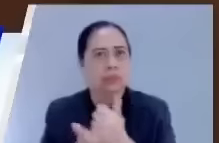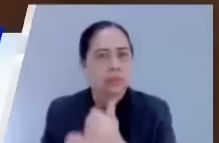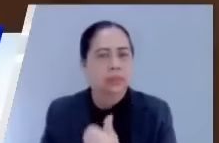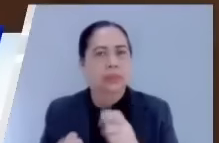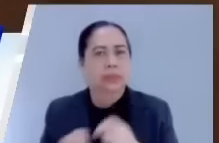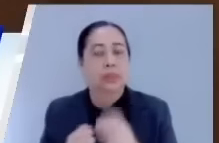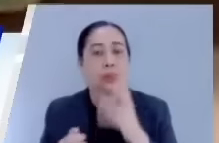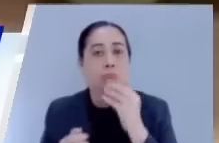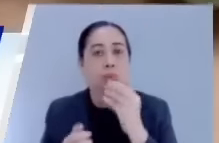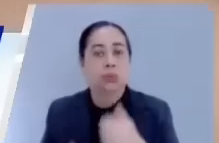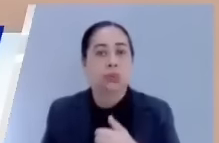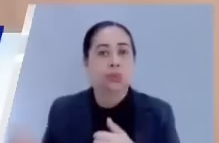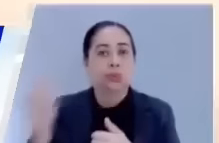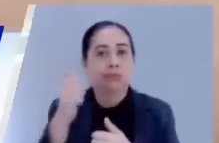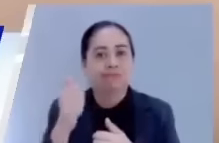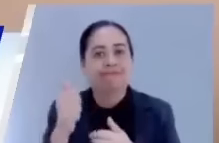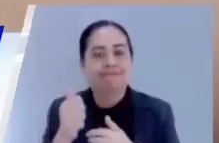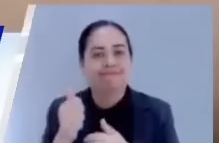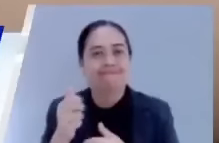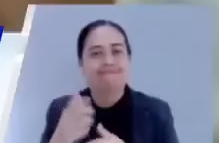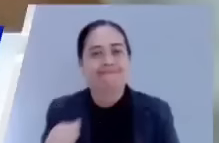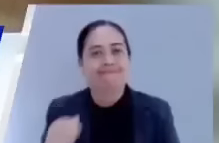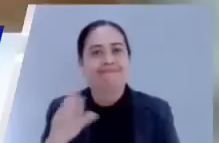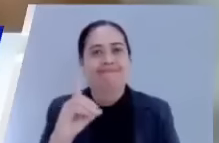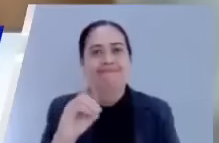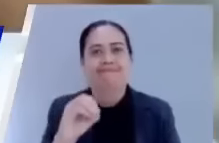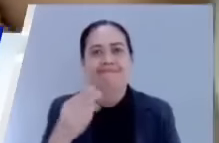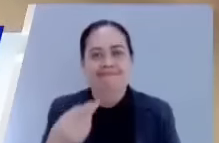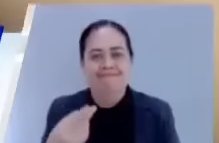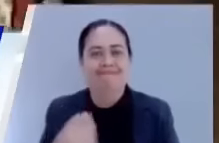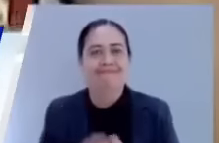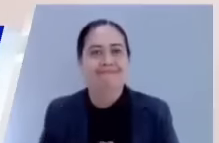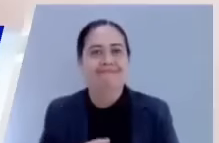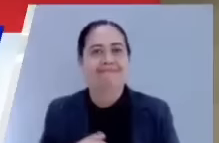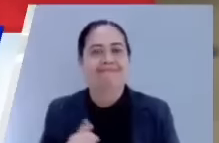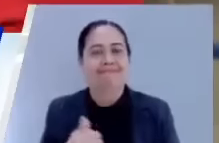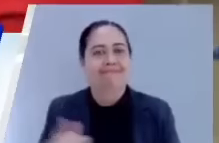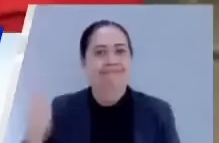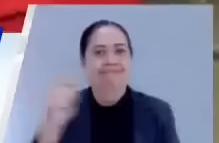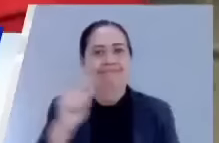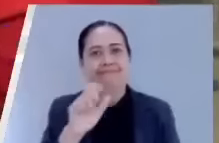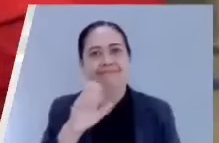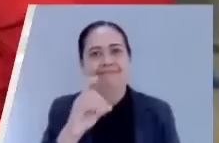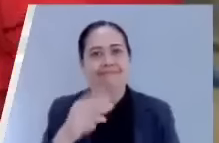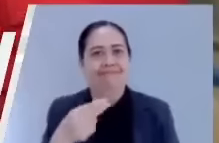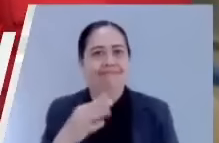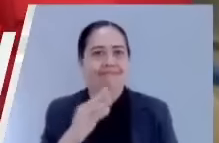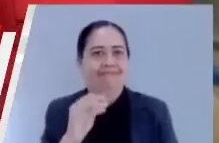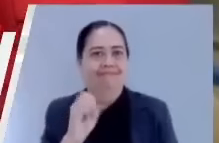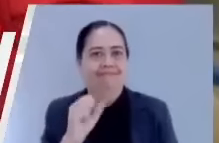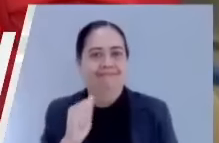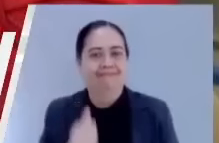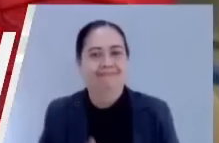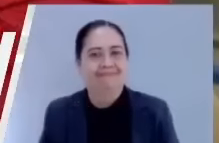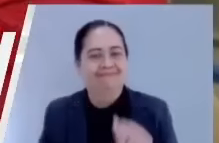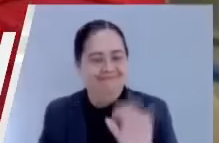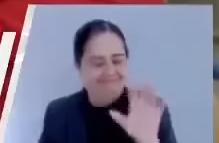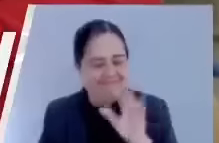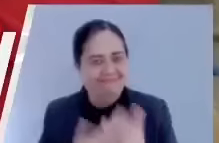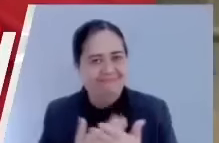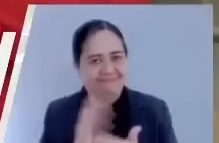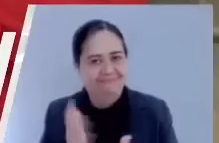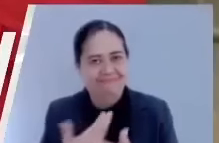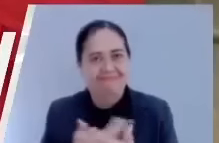ang secretary po ng Department of Health, si Secretary Ted Herbosa. Sir, Secretary, good morning po. Good morning, Susan, at good morning sa